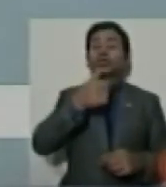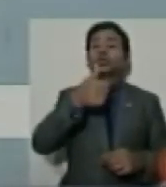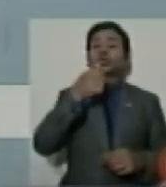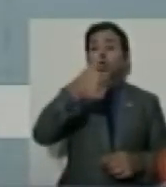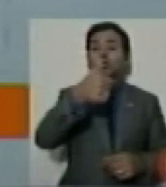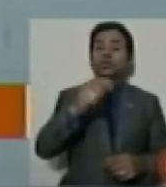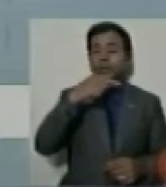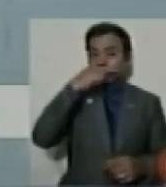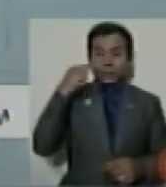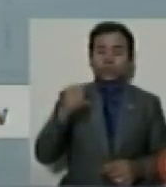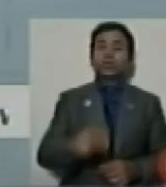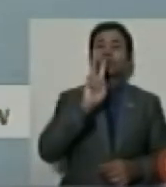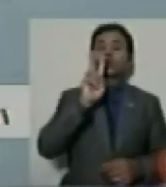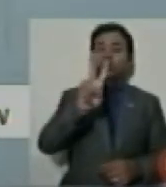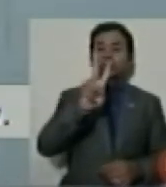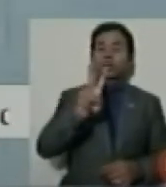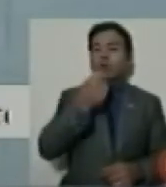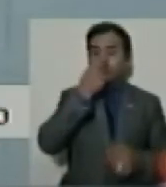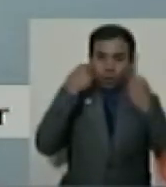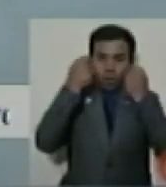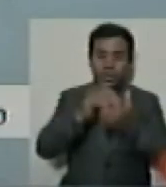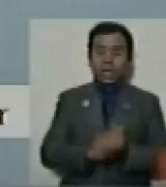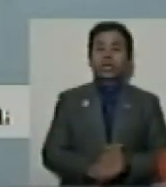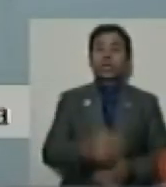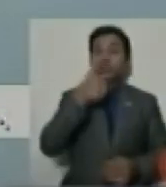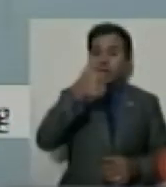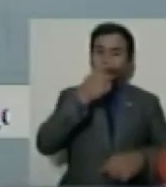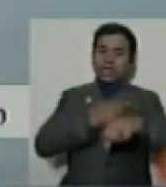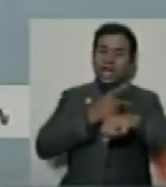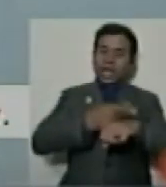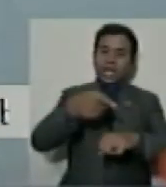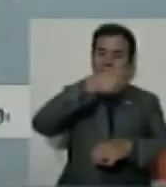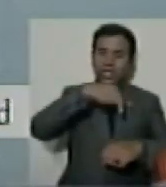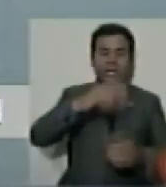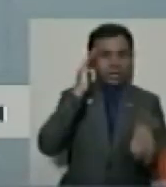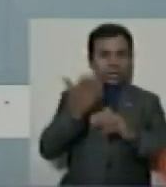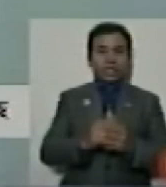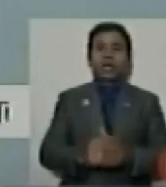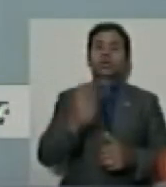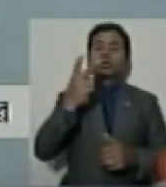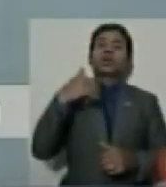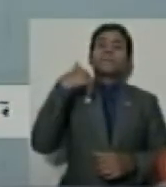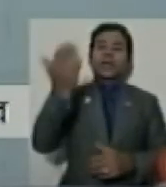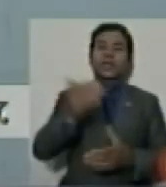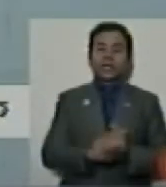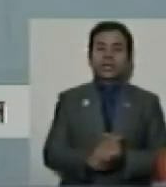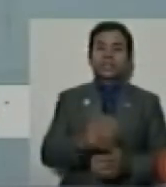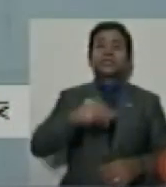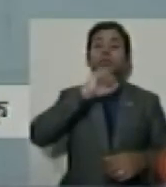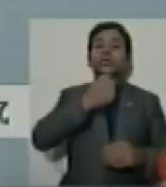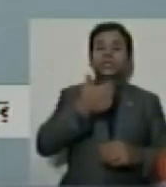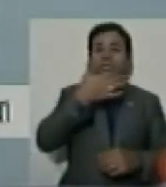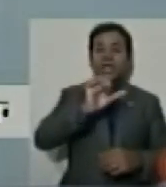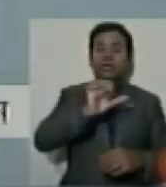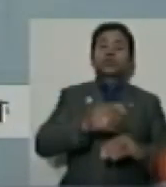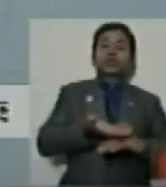গেলে সাধুর্ধ 4 জন, 50 থেকে 60 2 জন এবং 31 থেকে 40 বয়সসীমার মধ্যে 2